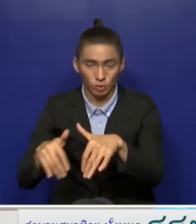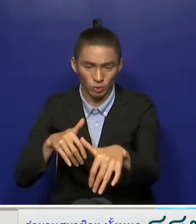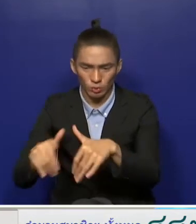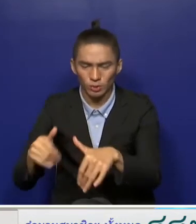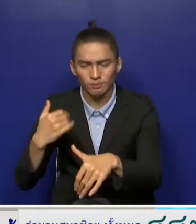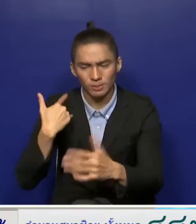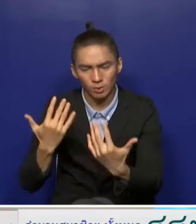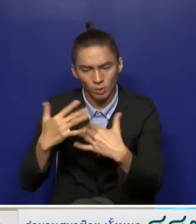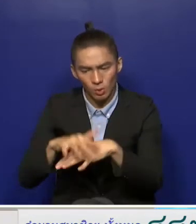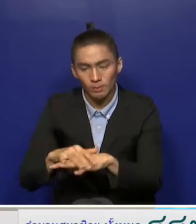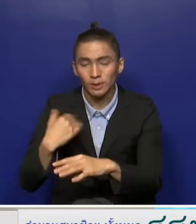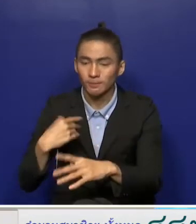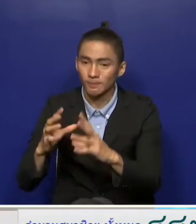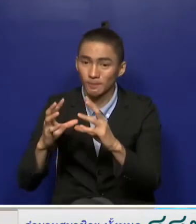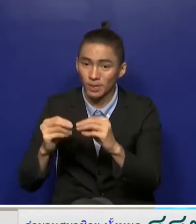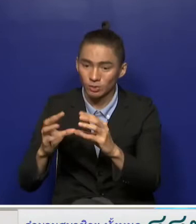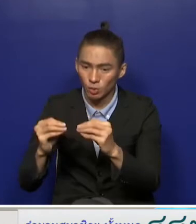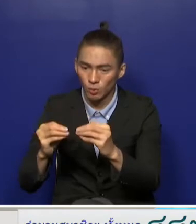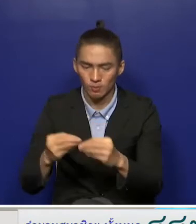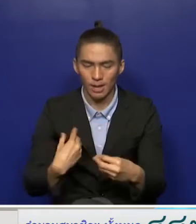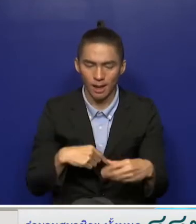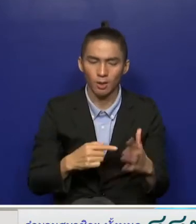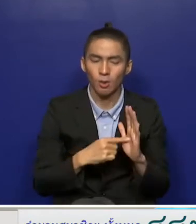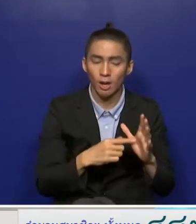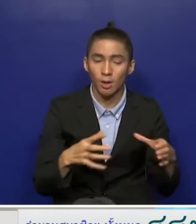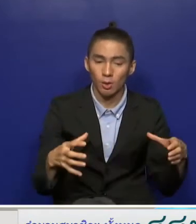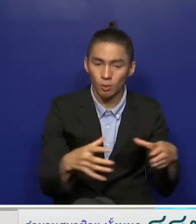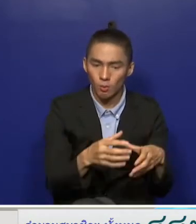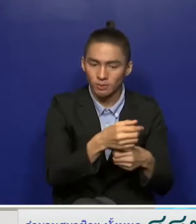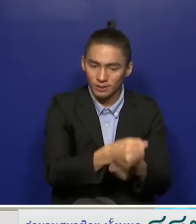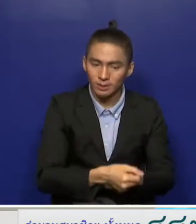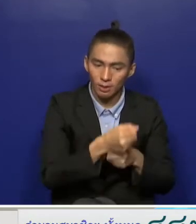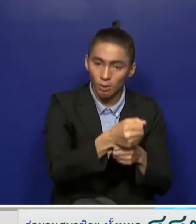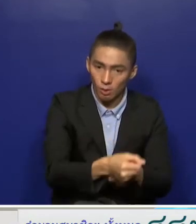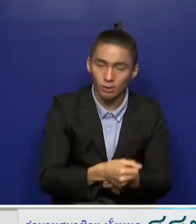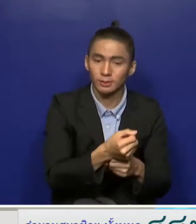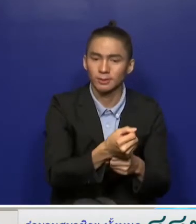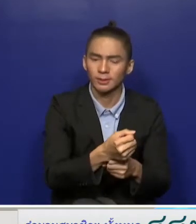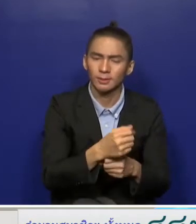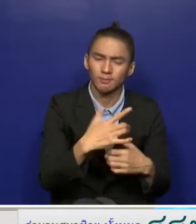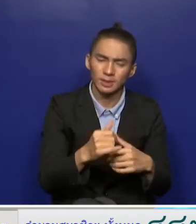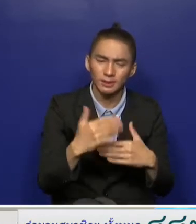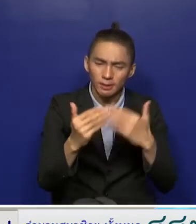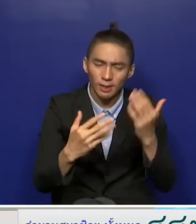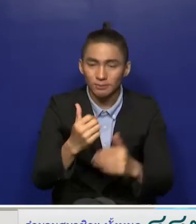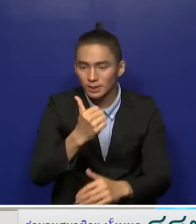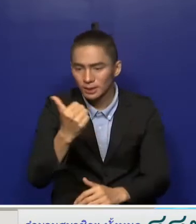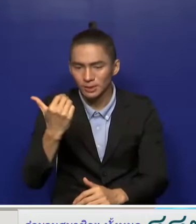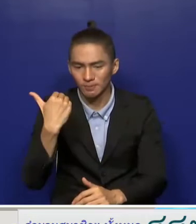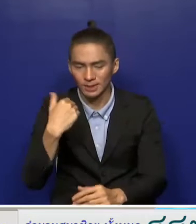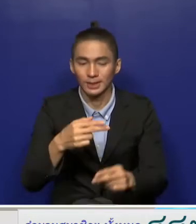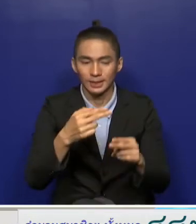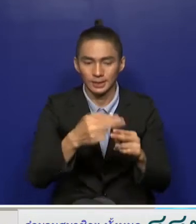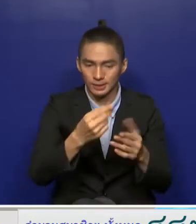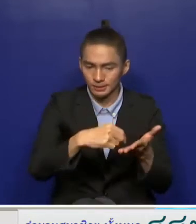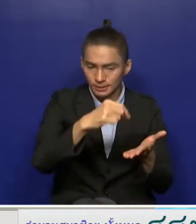ชุมในเรื่องของกลุมผู้นำเกษตกรหอหลายๆประเภทหๆกิจกรมด้กันก็มีการลงนามเซ็ชื่อเอา